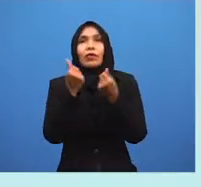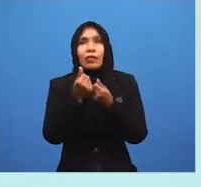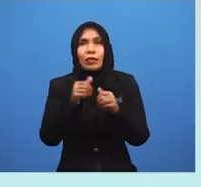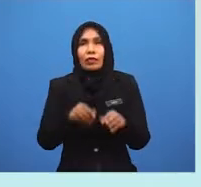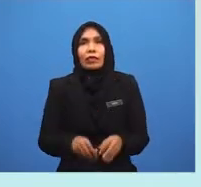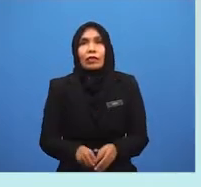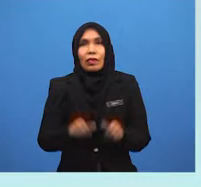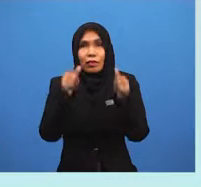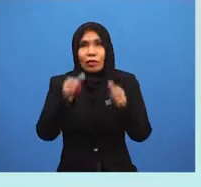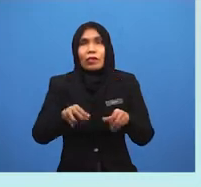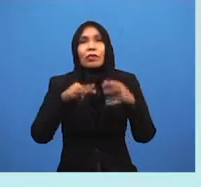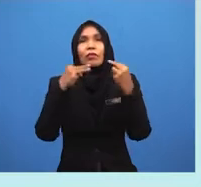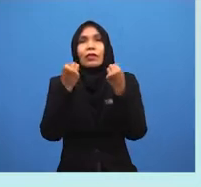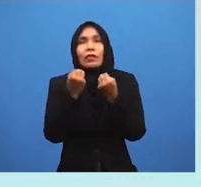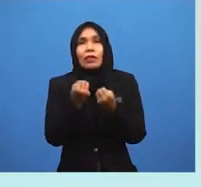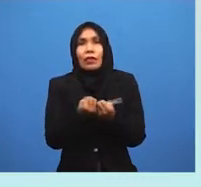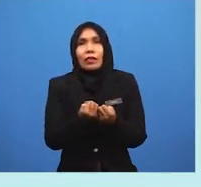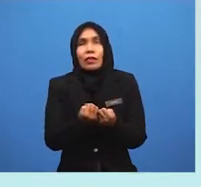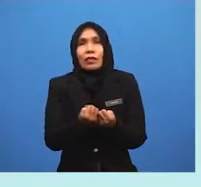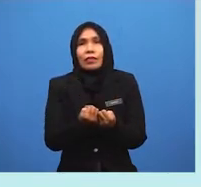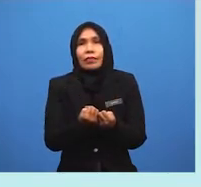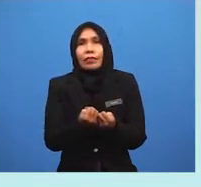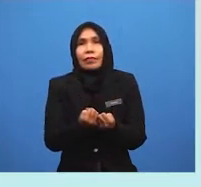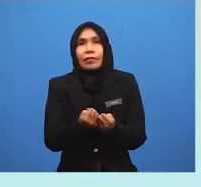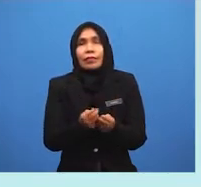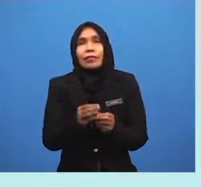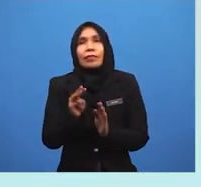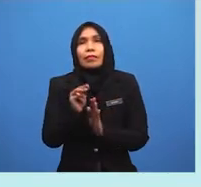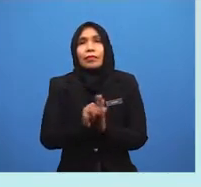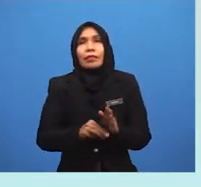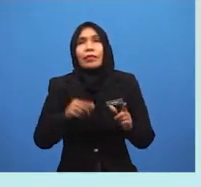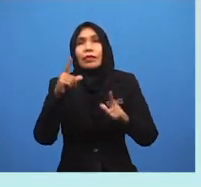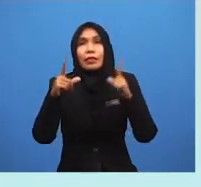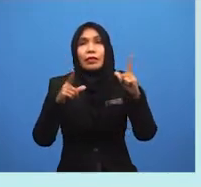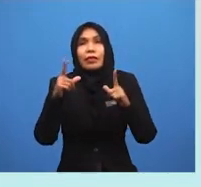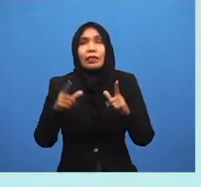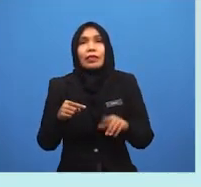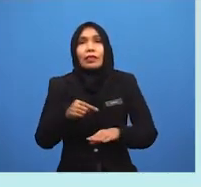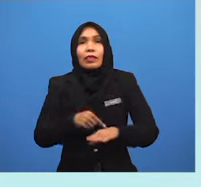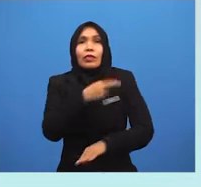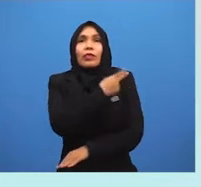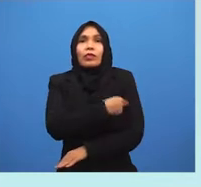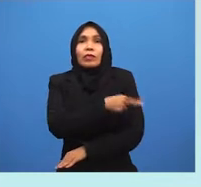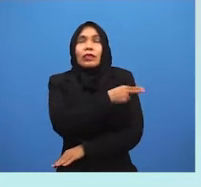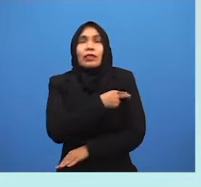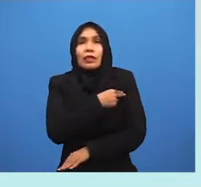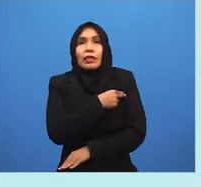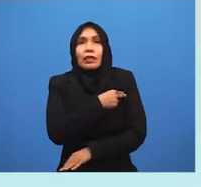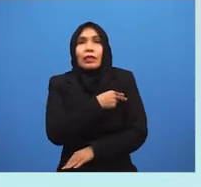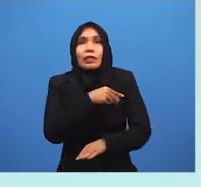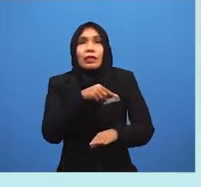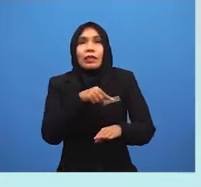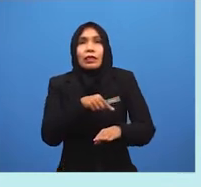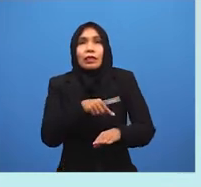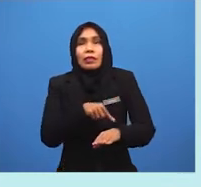masyarakat setempat dari Pangsapuri Aman Sentosa menziarahinya di hospital semasa